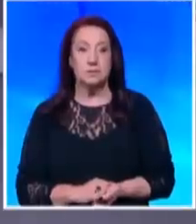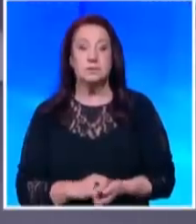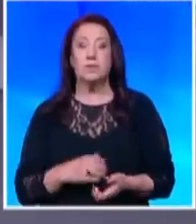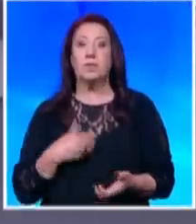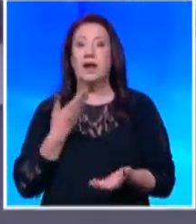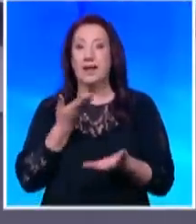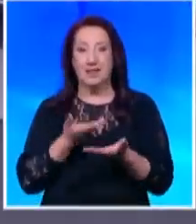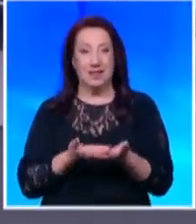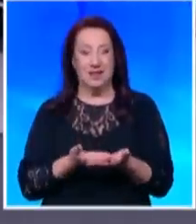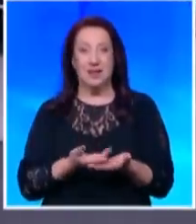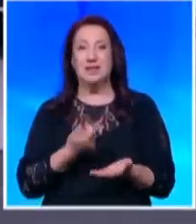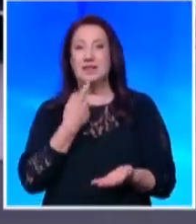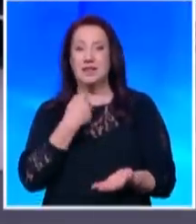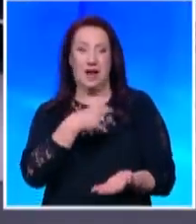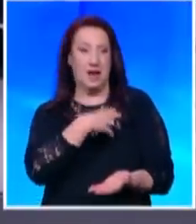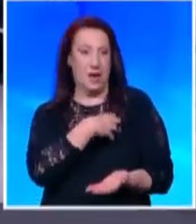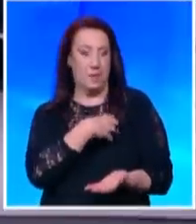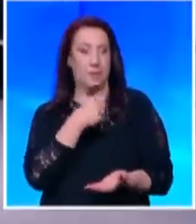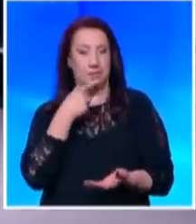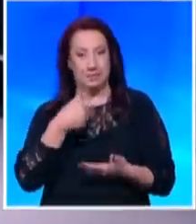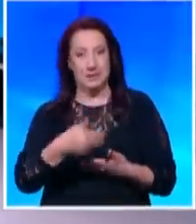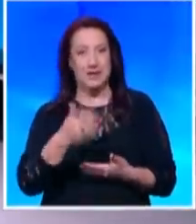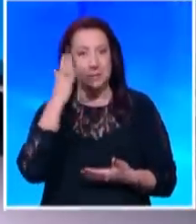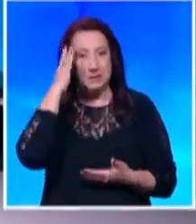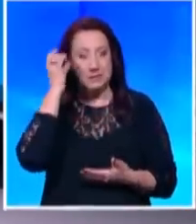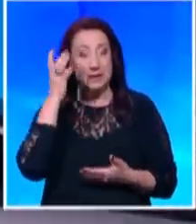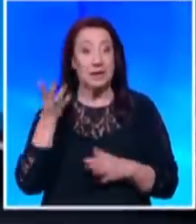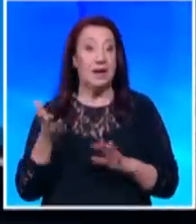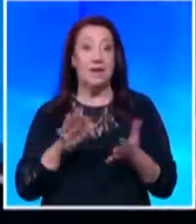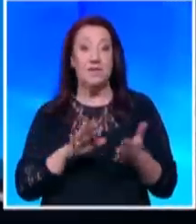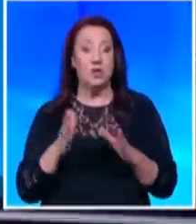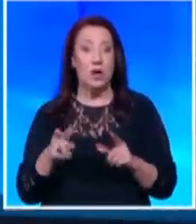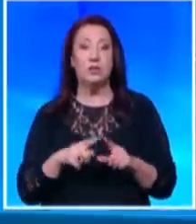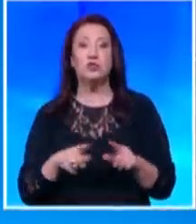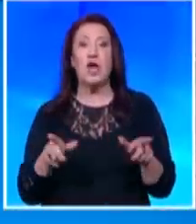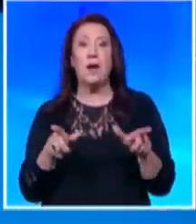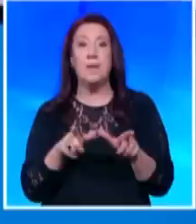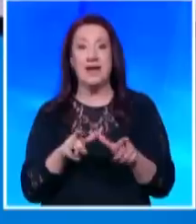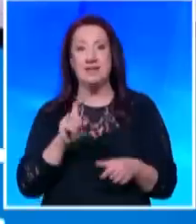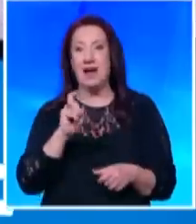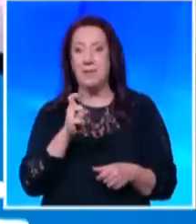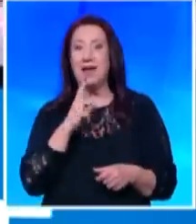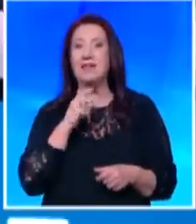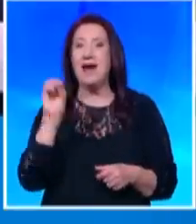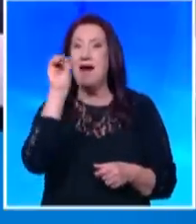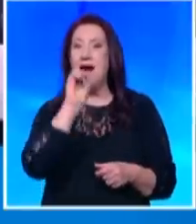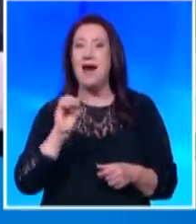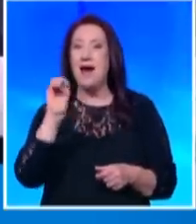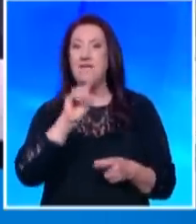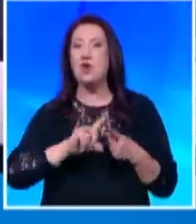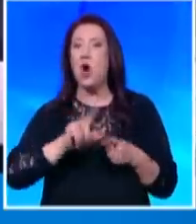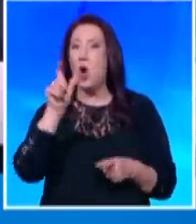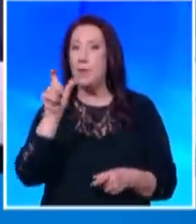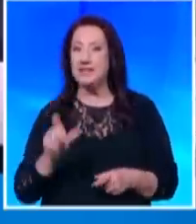Кандидатът на ГЕРБ за премиер най-вероятно ще е българският еврокомисар Мария Габриел. Започват BTV новините. Аз съм Виктория Петрова.